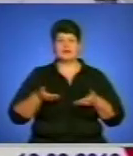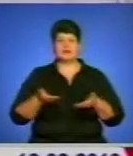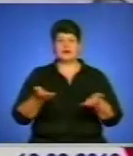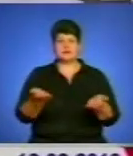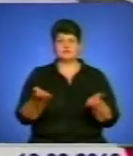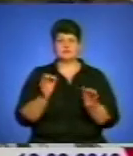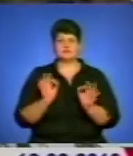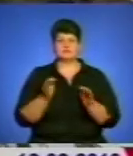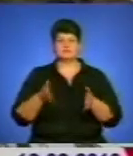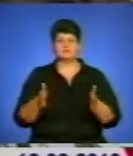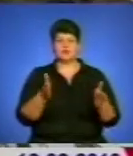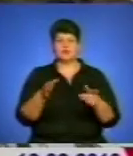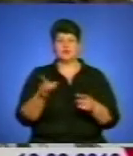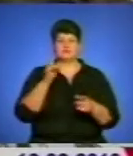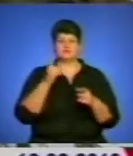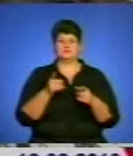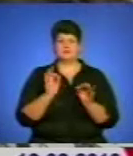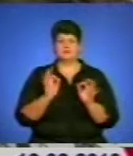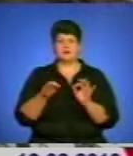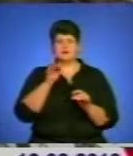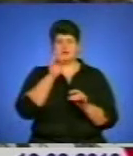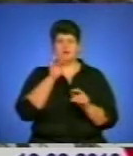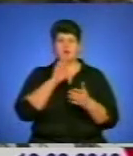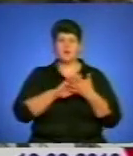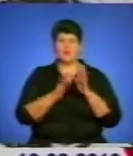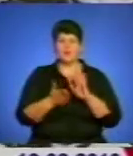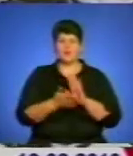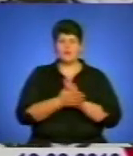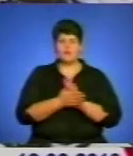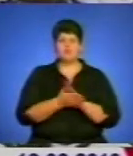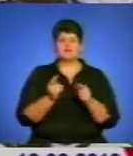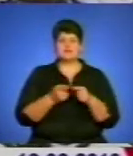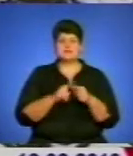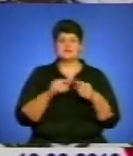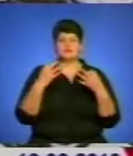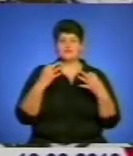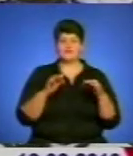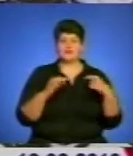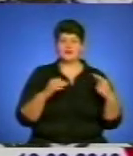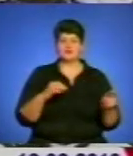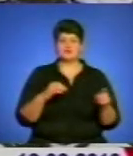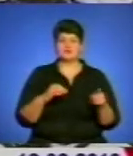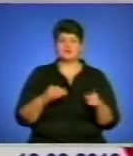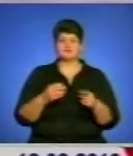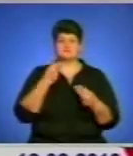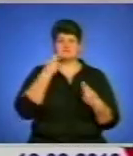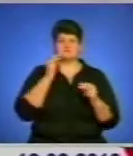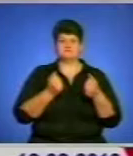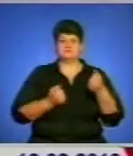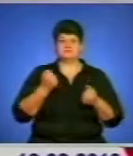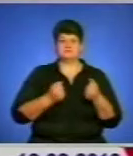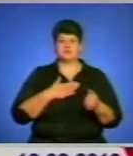прикладу, у сусідів львів'ян є тільки стартових 100 метрів міжнародного взірця, і це дозволяє їм керувати саньми вправніше наших